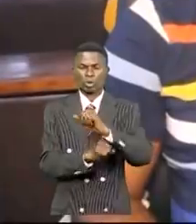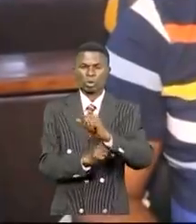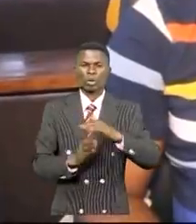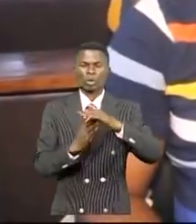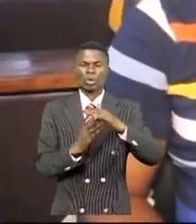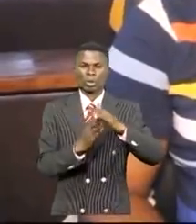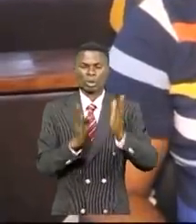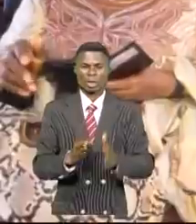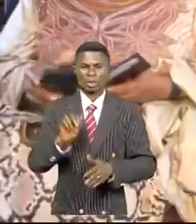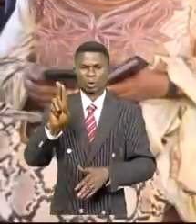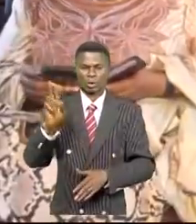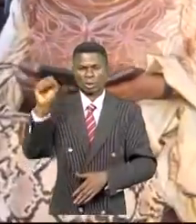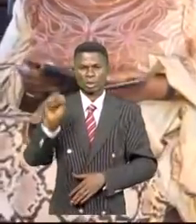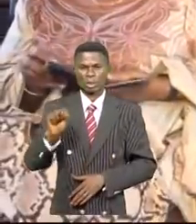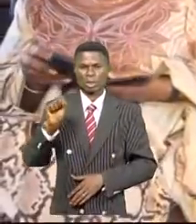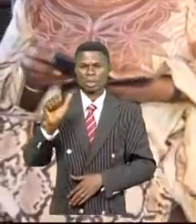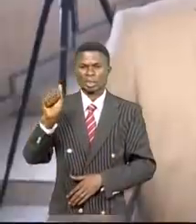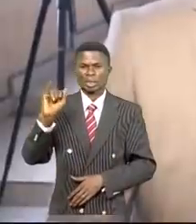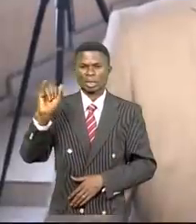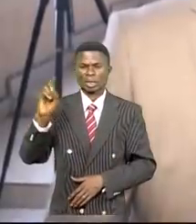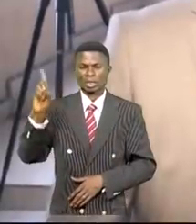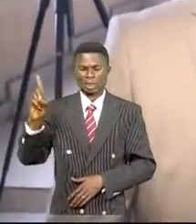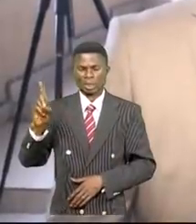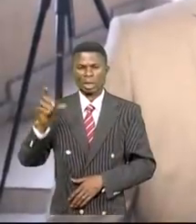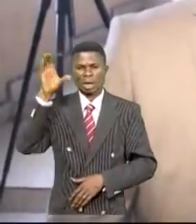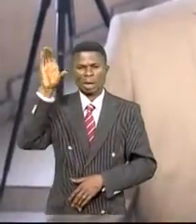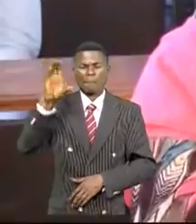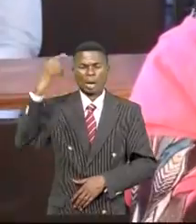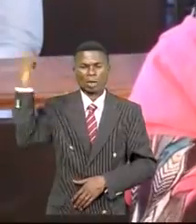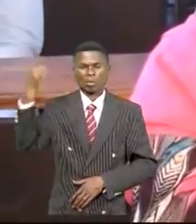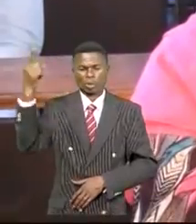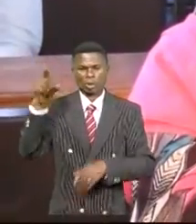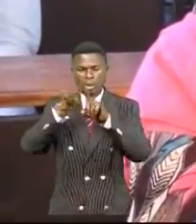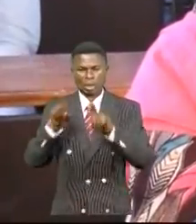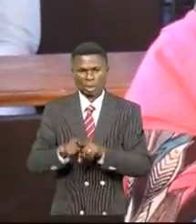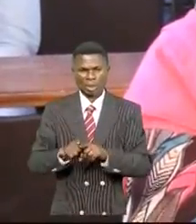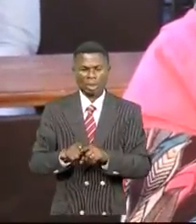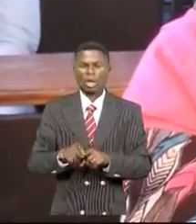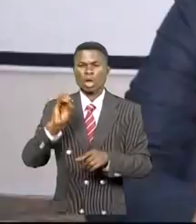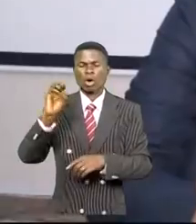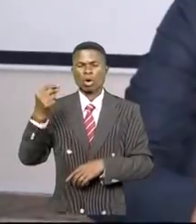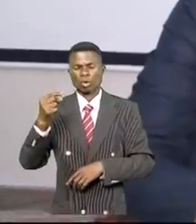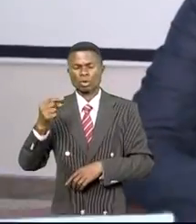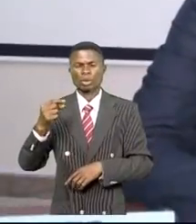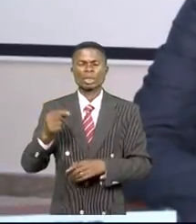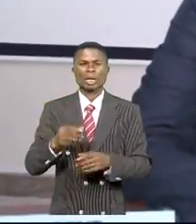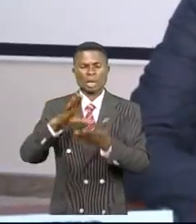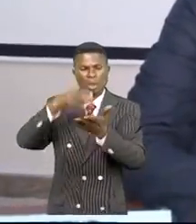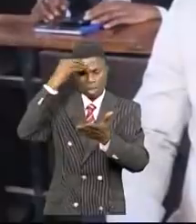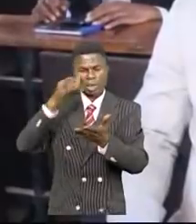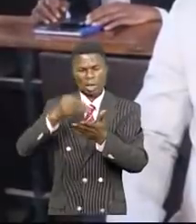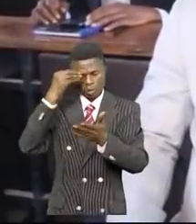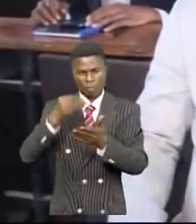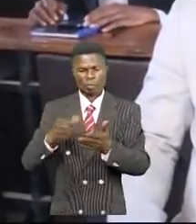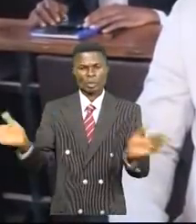tels que USAID, Banque mondiale, PAC, du couple Bill Gates et NORAD, une ONG norvégienne. Ils viennent apprendre des notions pour